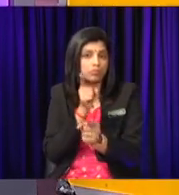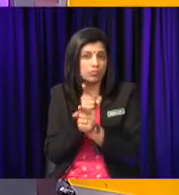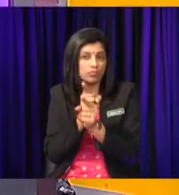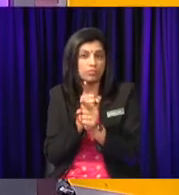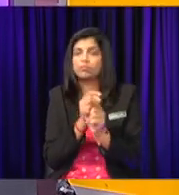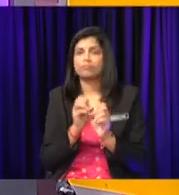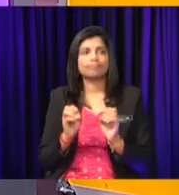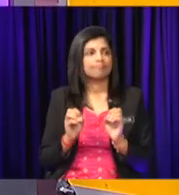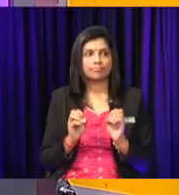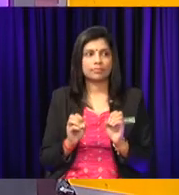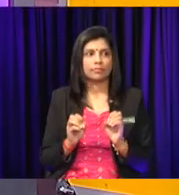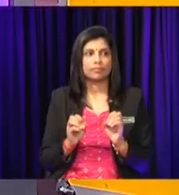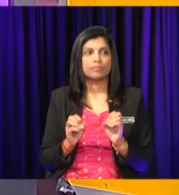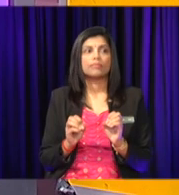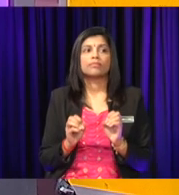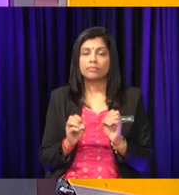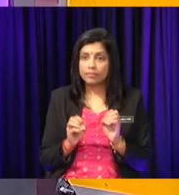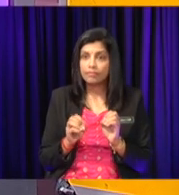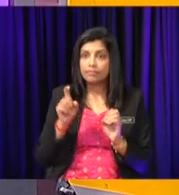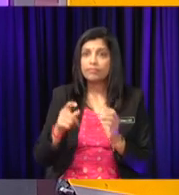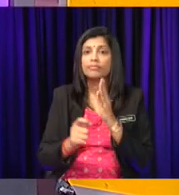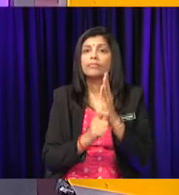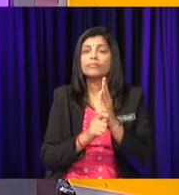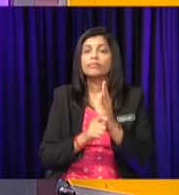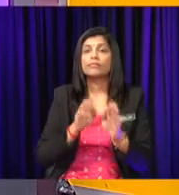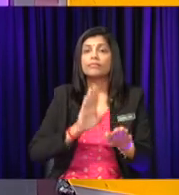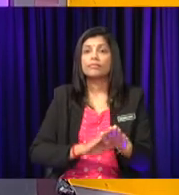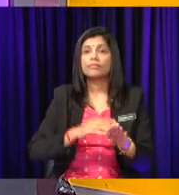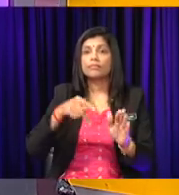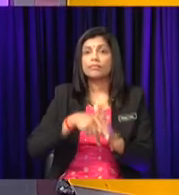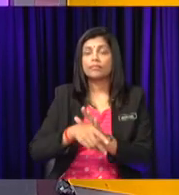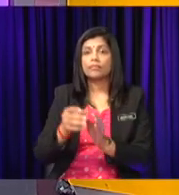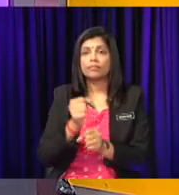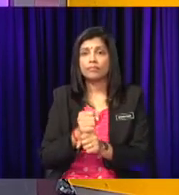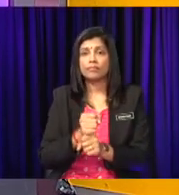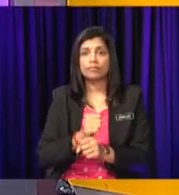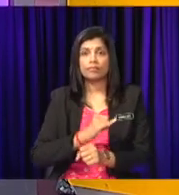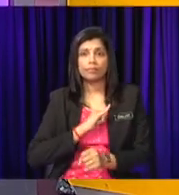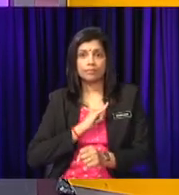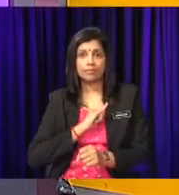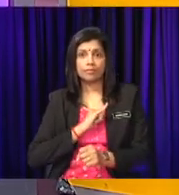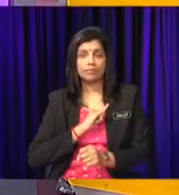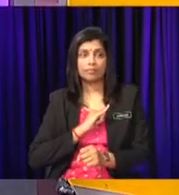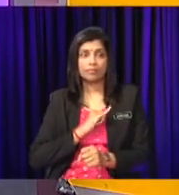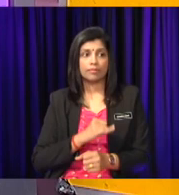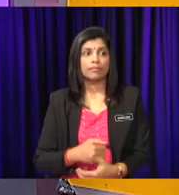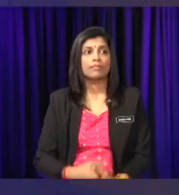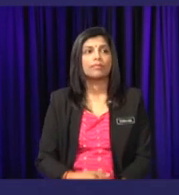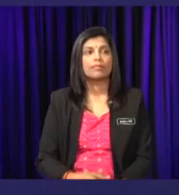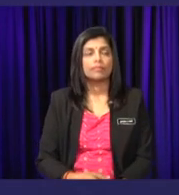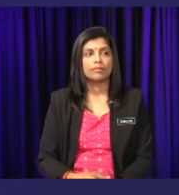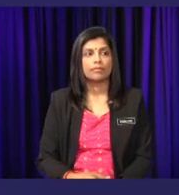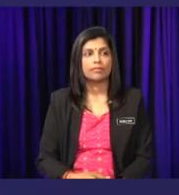afik kena letak pada pendapat saya dia buang perkataan kapitanya Apakah nih diambil balik